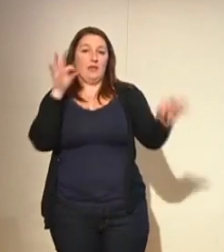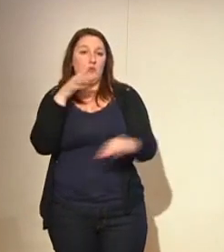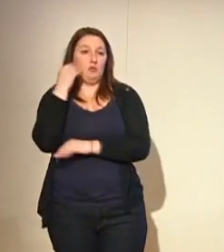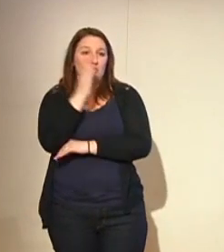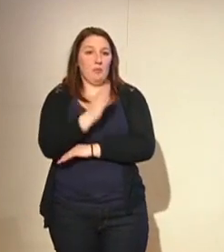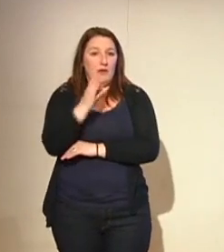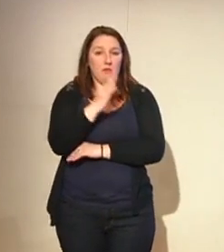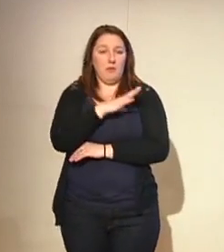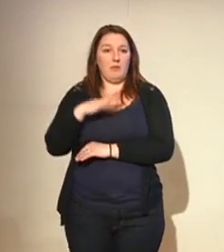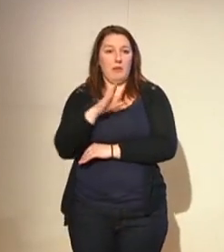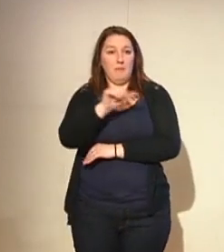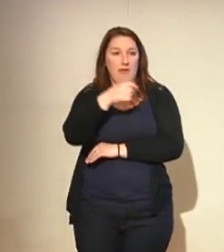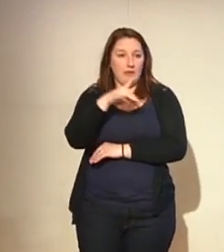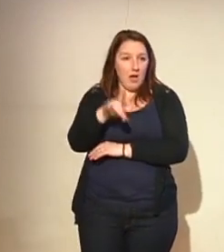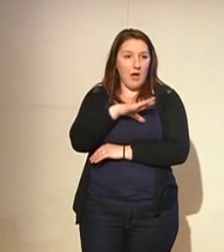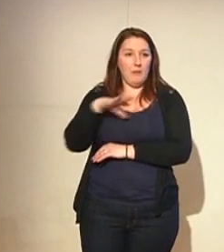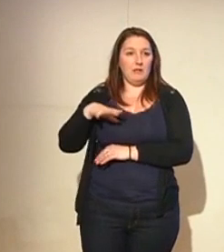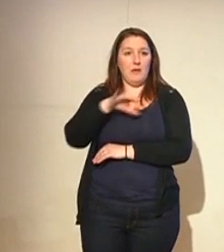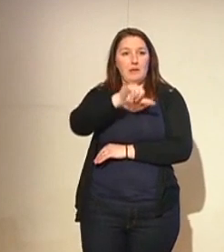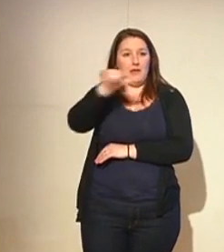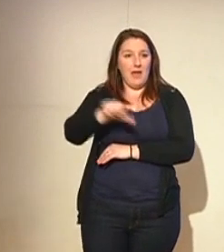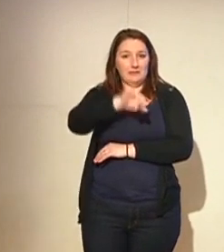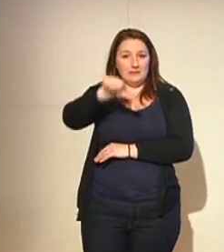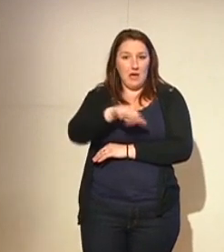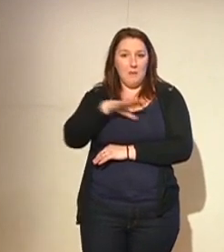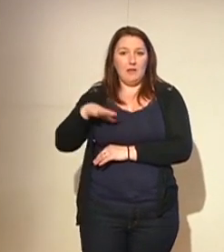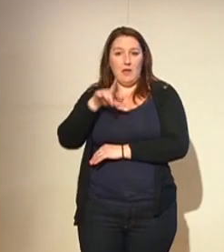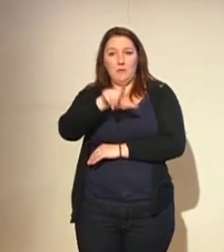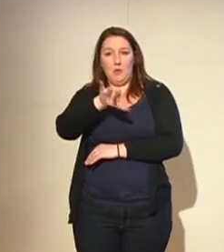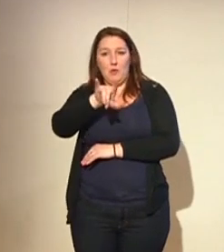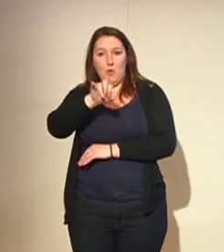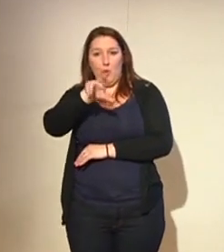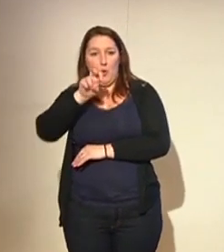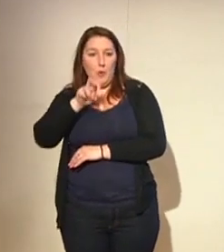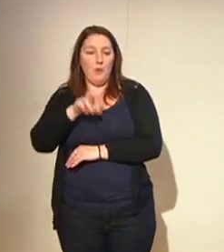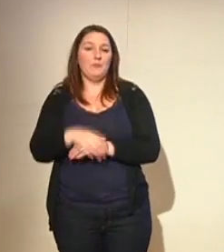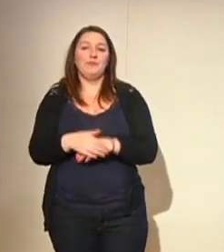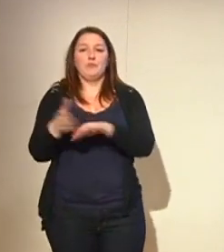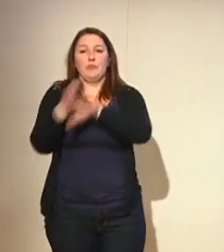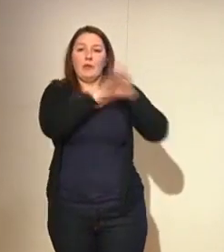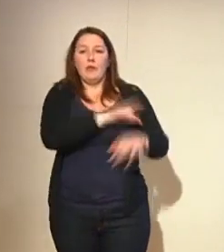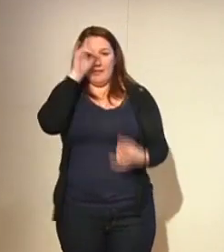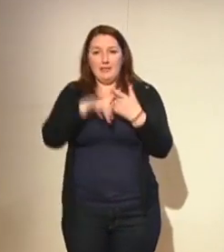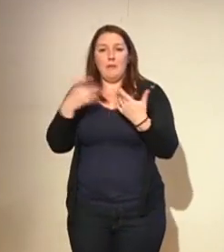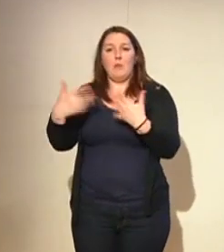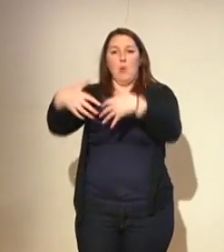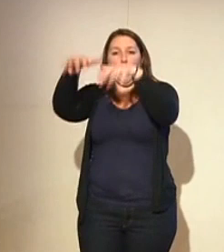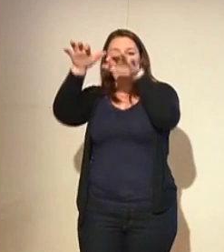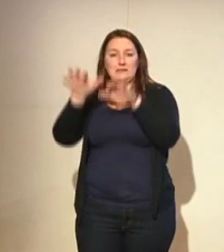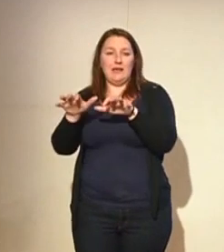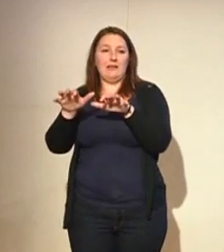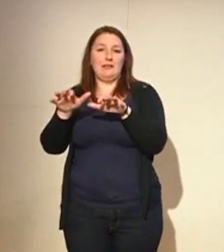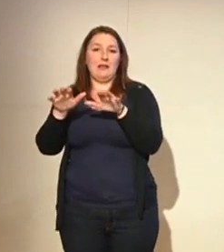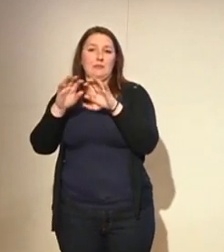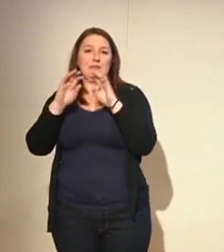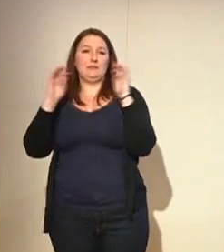Bernard madame madame Leureux pour le conseil maintenant